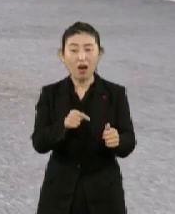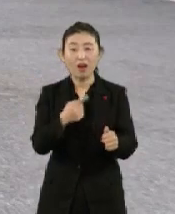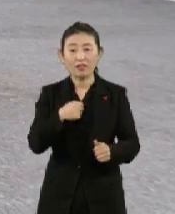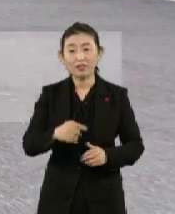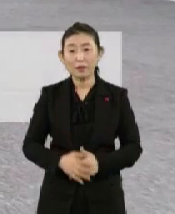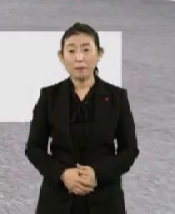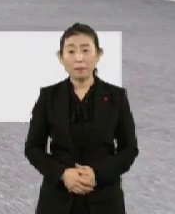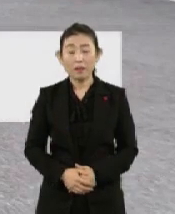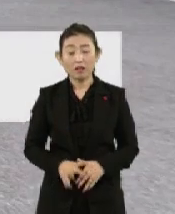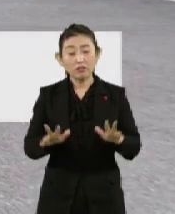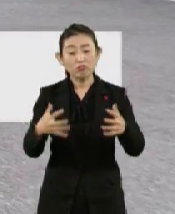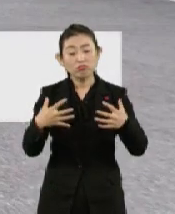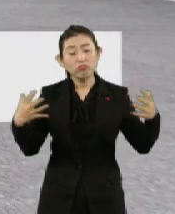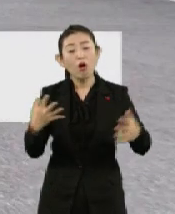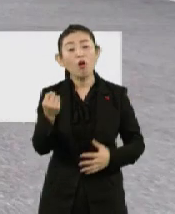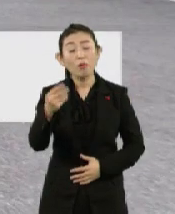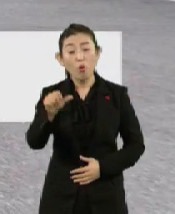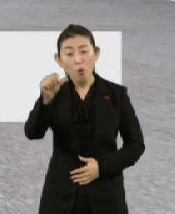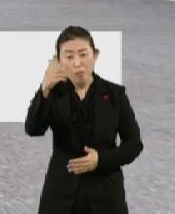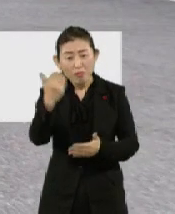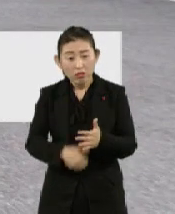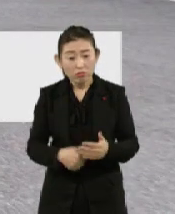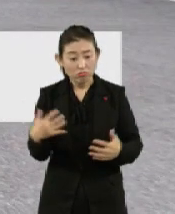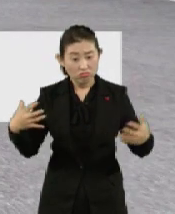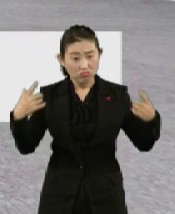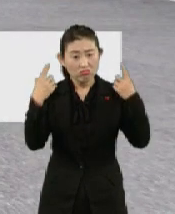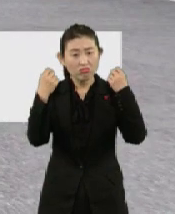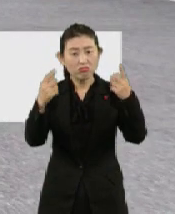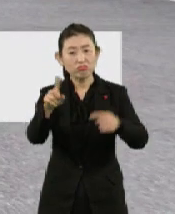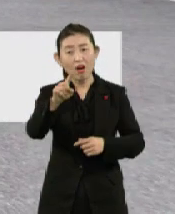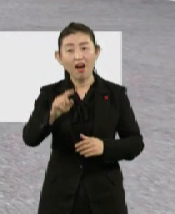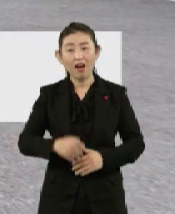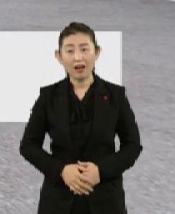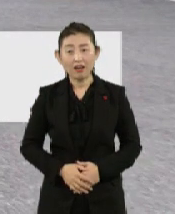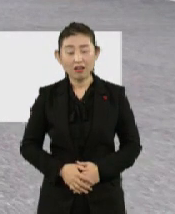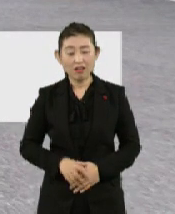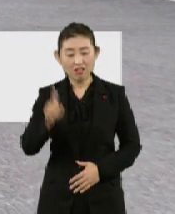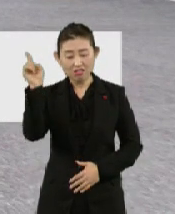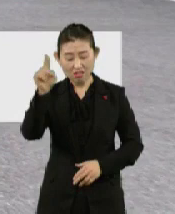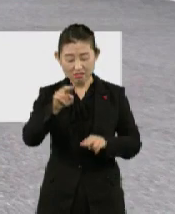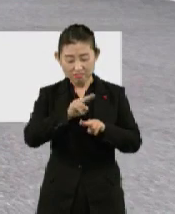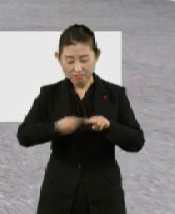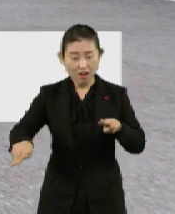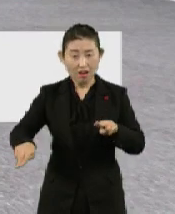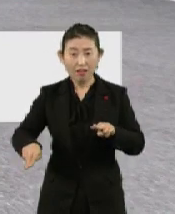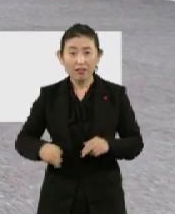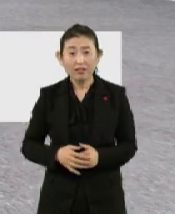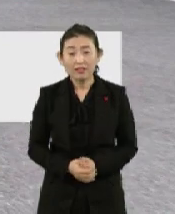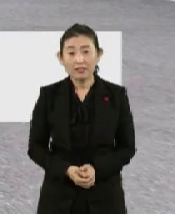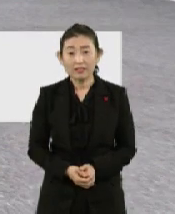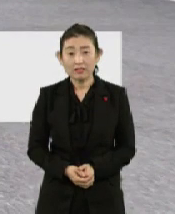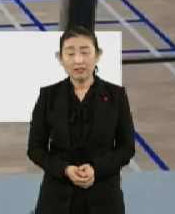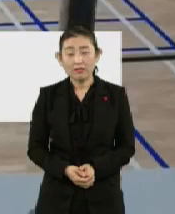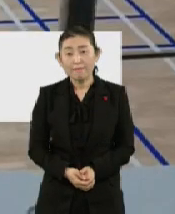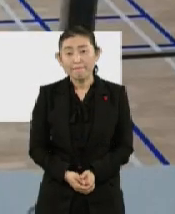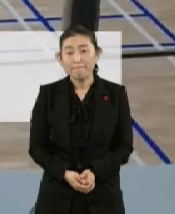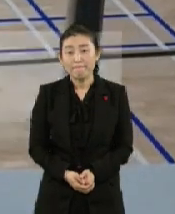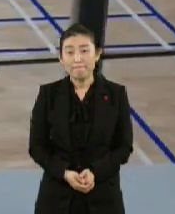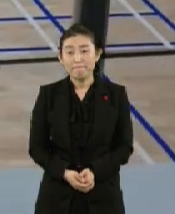지금 얼마나 가냐고. 5kg 뺀다는데 기준이 없잖아, 이 사람아. 그럼 그만둬. 내일